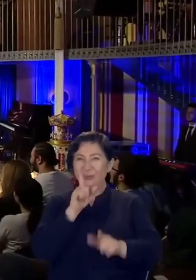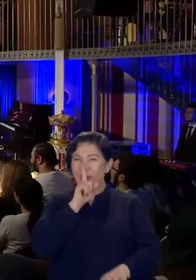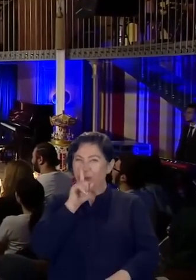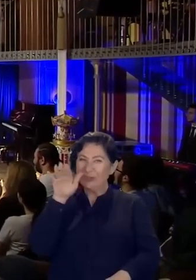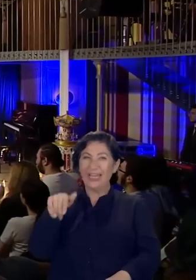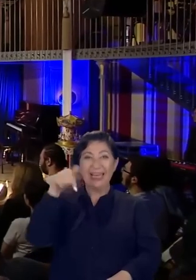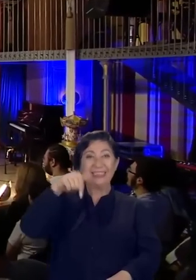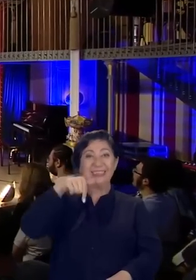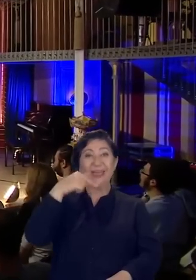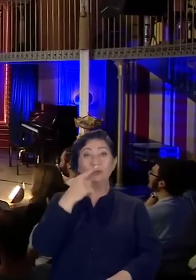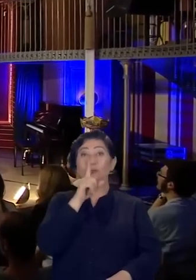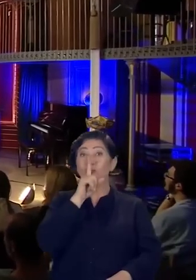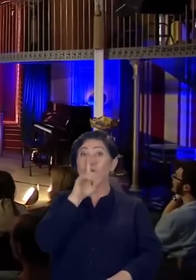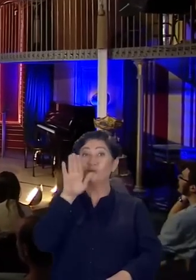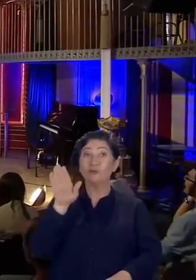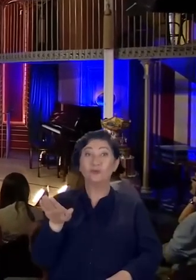Susun!